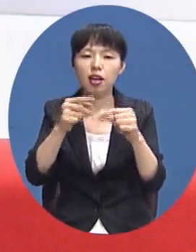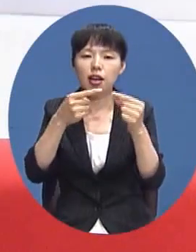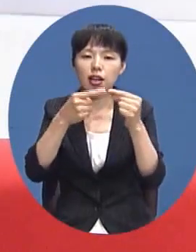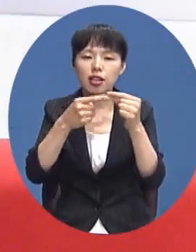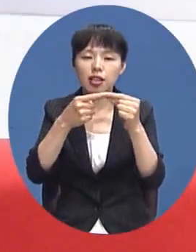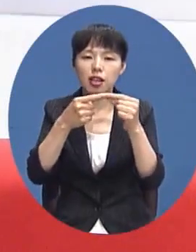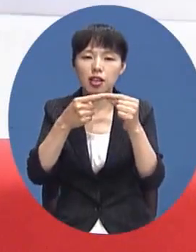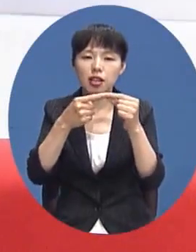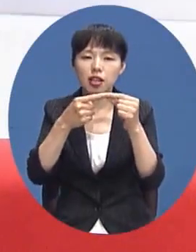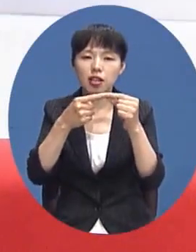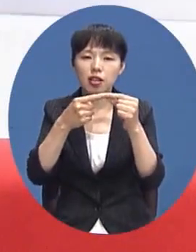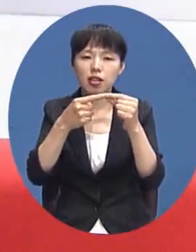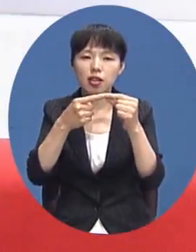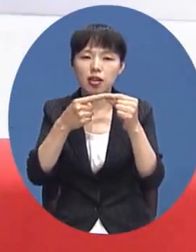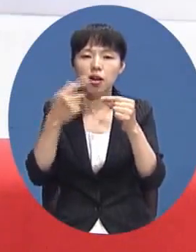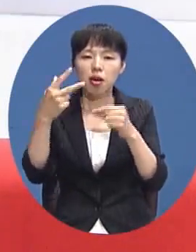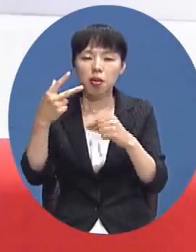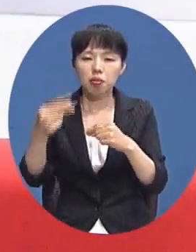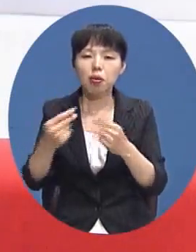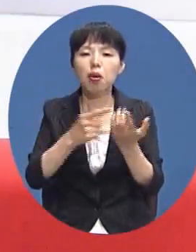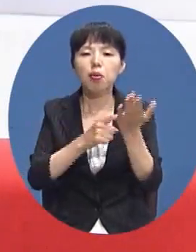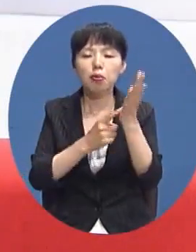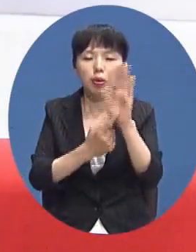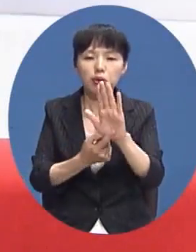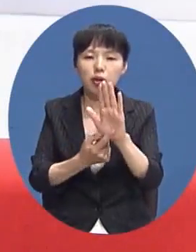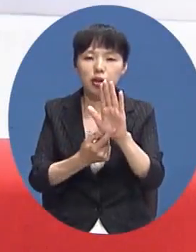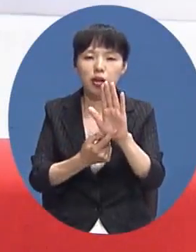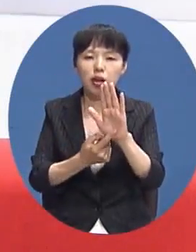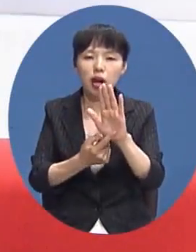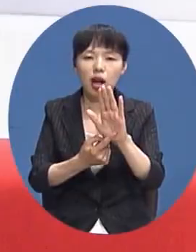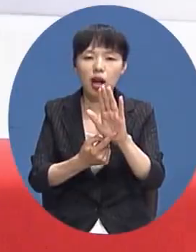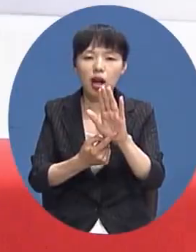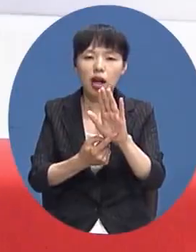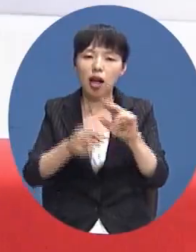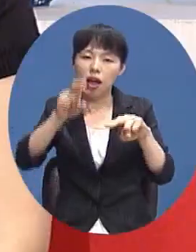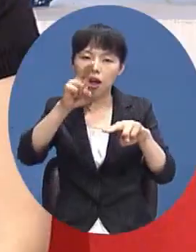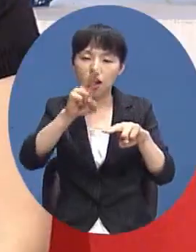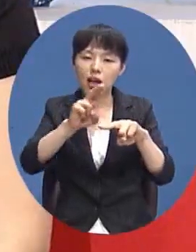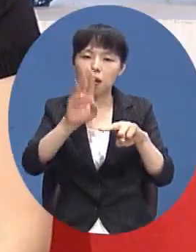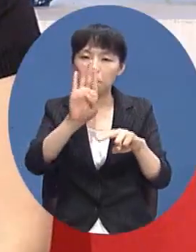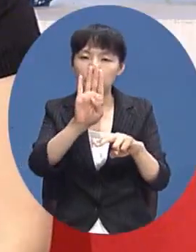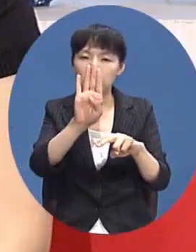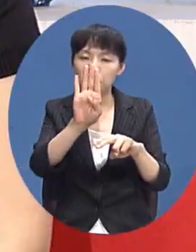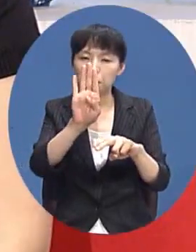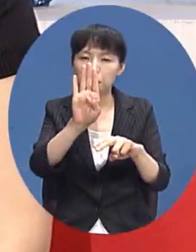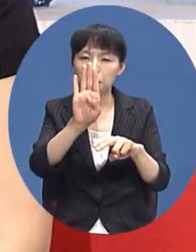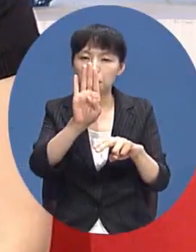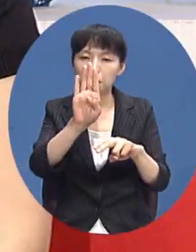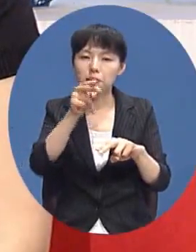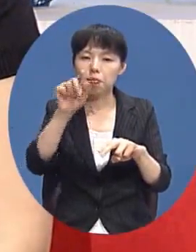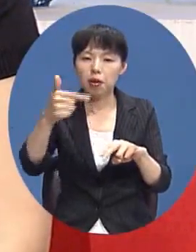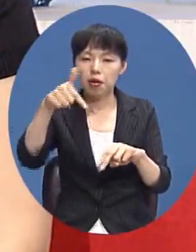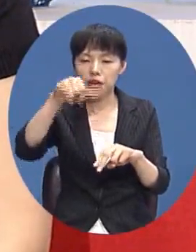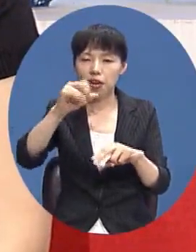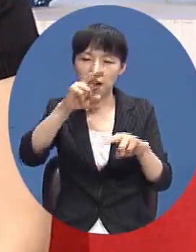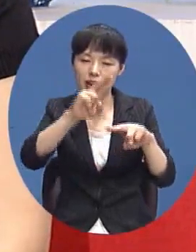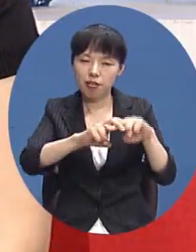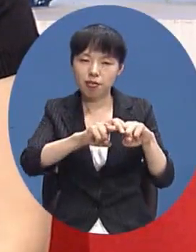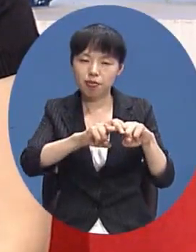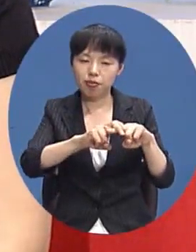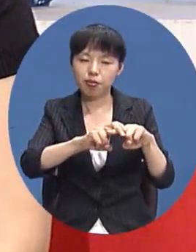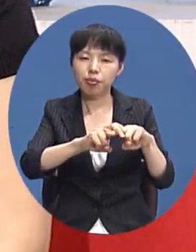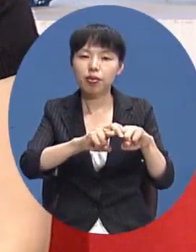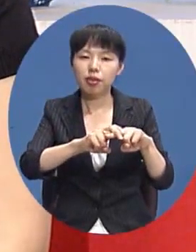보고 배변 욕구를 표현하게 하고 변기에 가게 하는 겁니다. 그 두 번째는 변기에 앉는 거죠. 변기에 가서 용변을